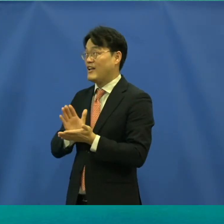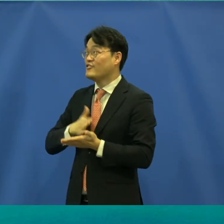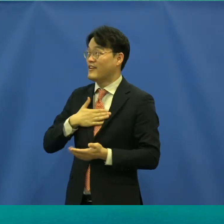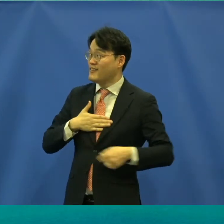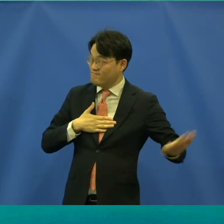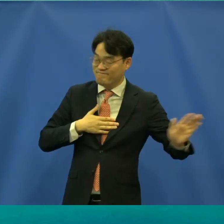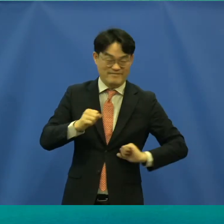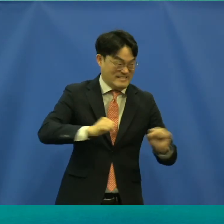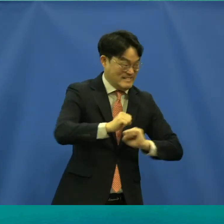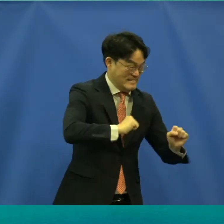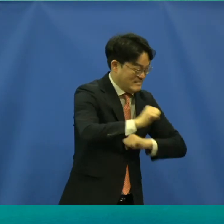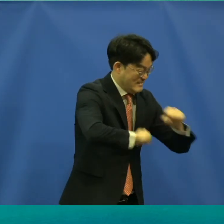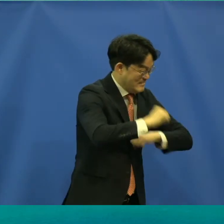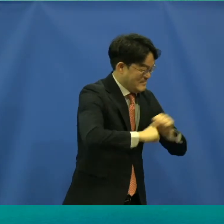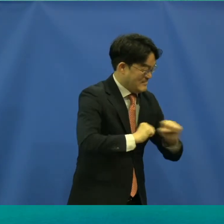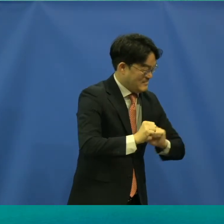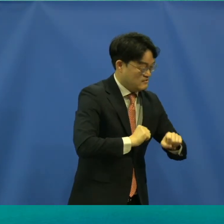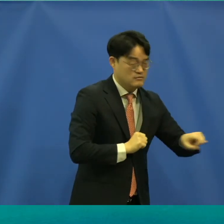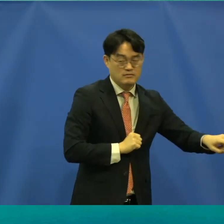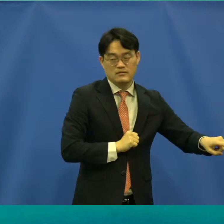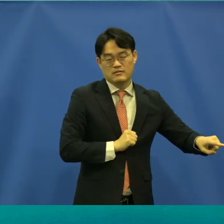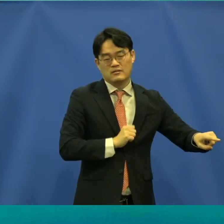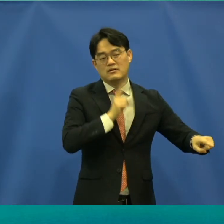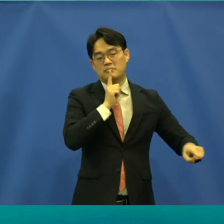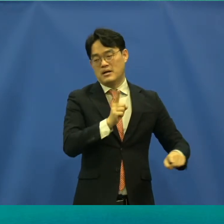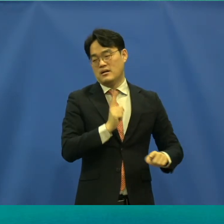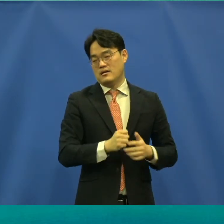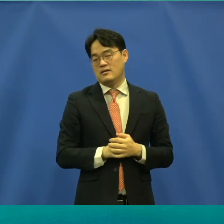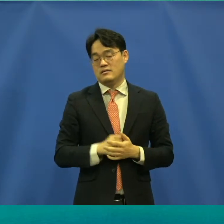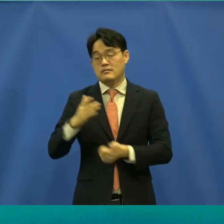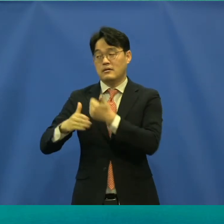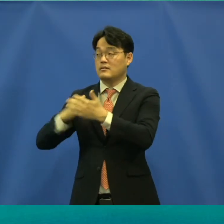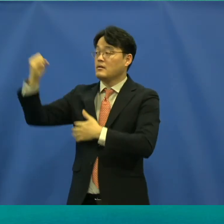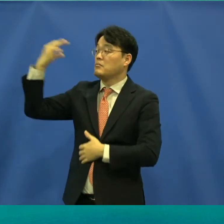하나님의 말씀을 듣지 못하면 자기 마음대로 살게 되어 있습니다.